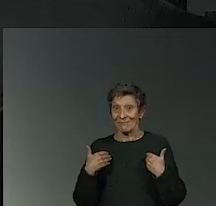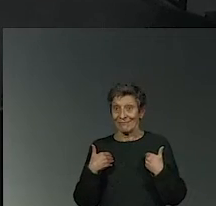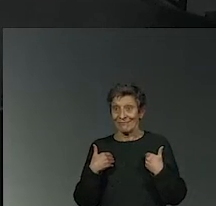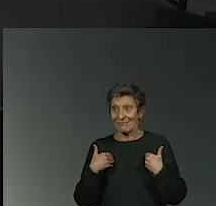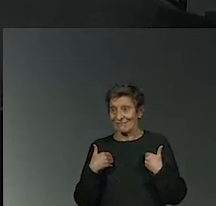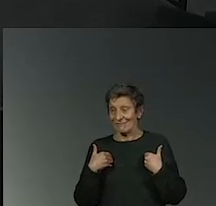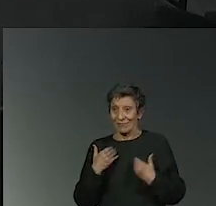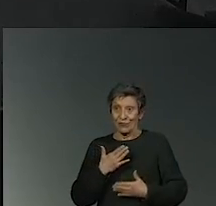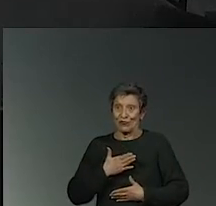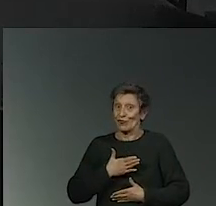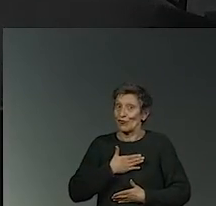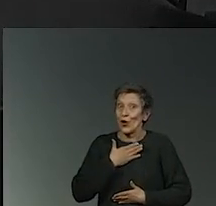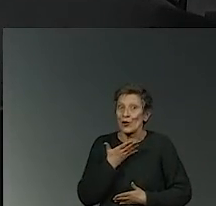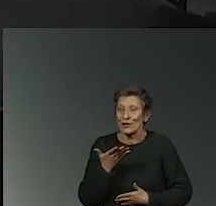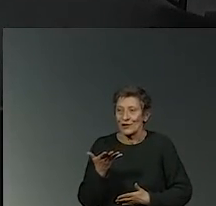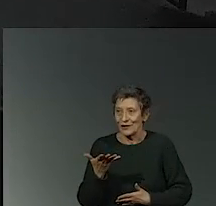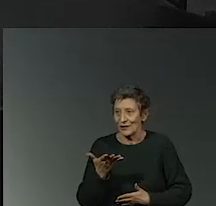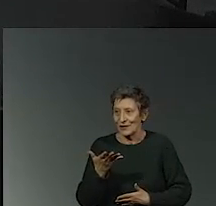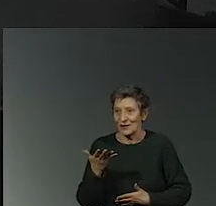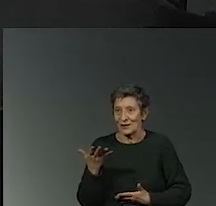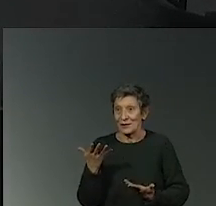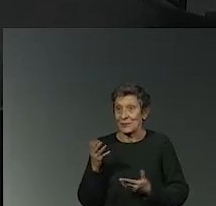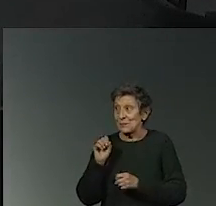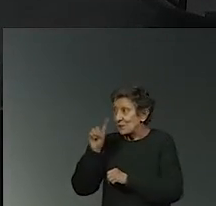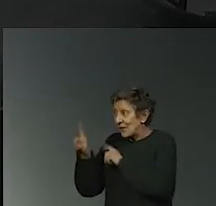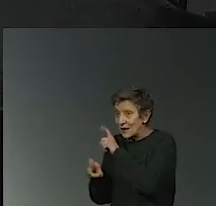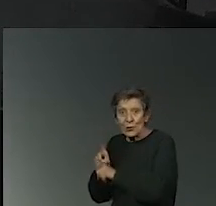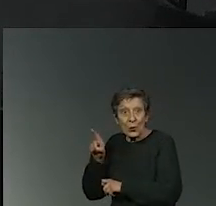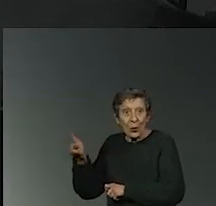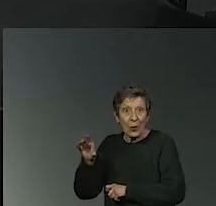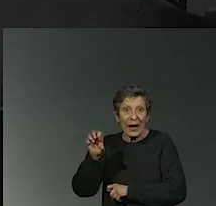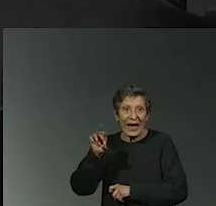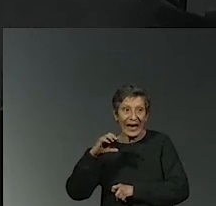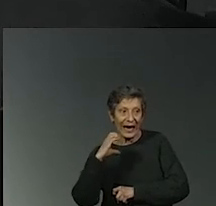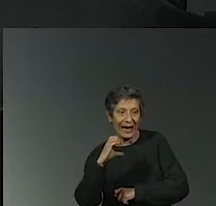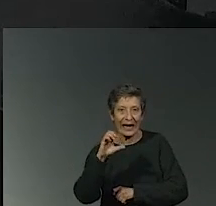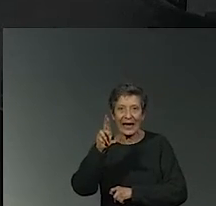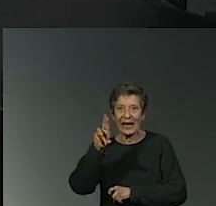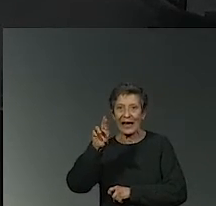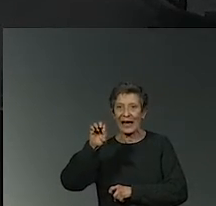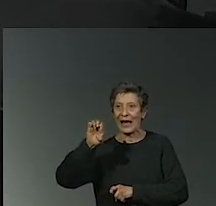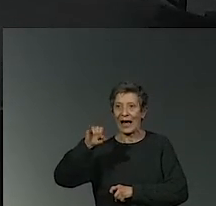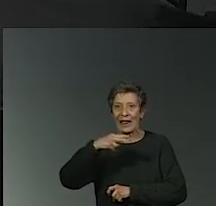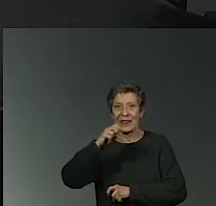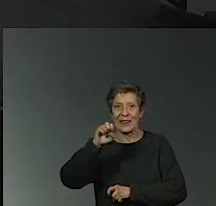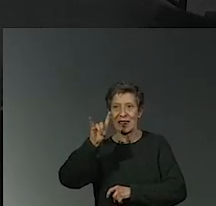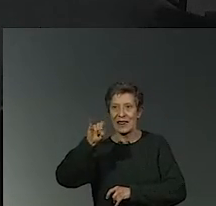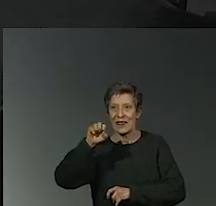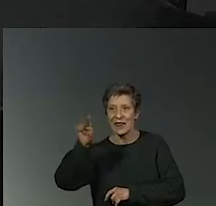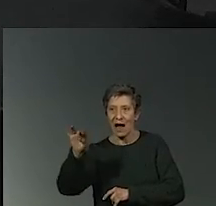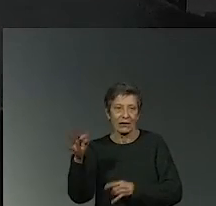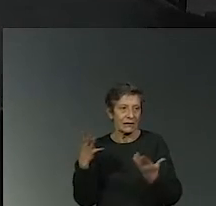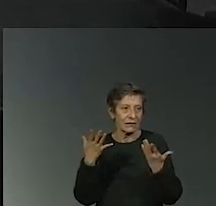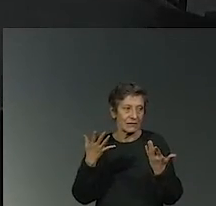Je vais avoir la chance de poser des questions à Eric Reinhardt ce soir dans le cadre du festival Effraction,